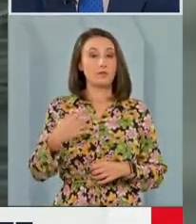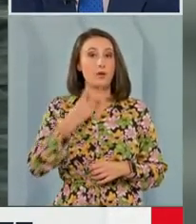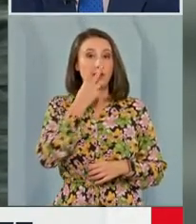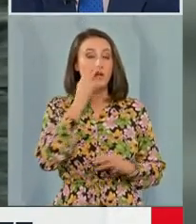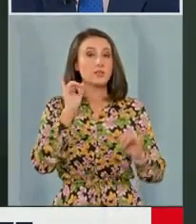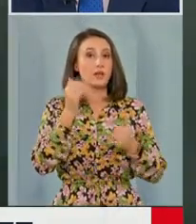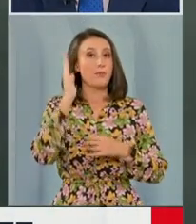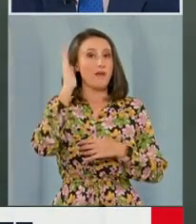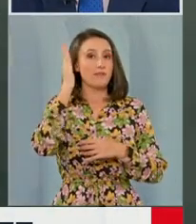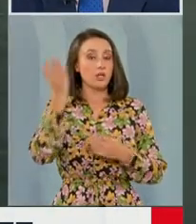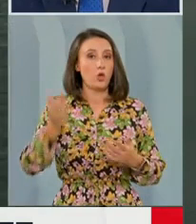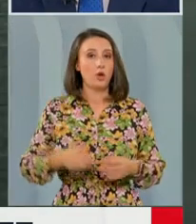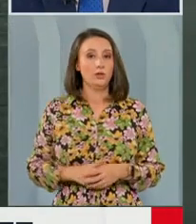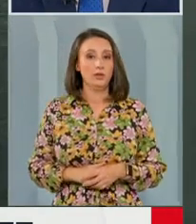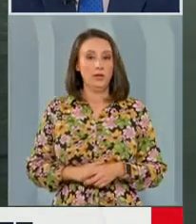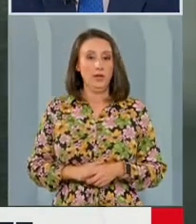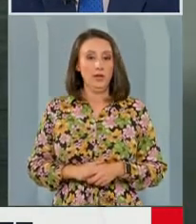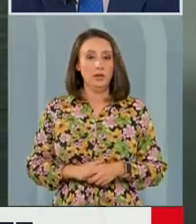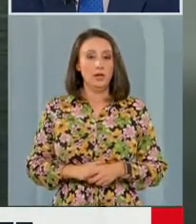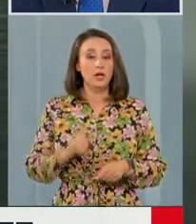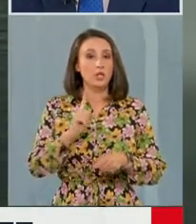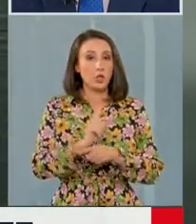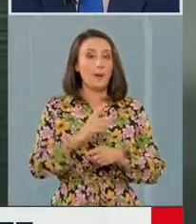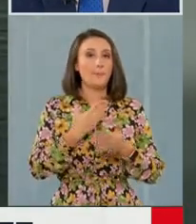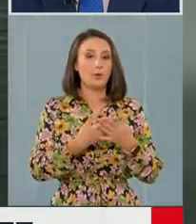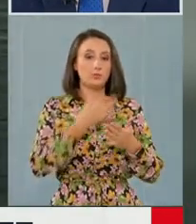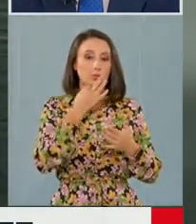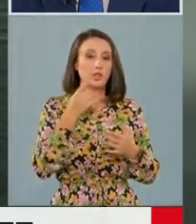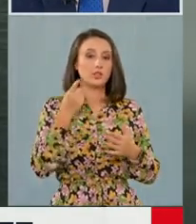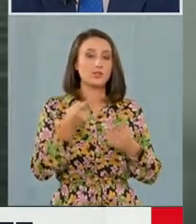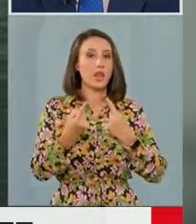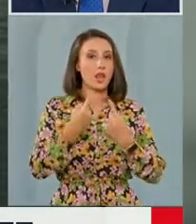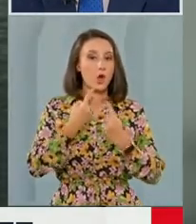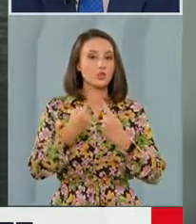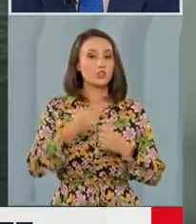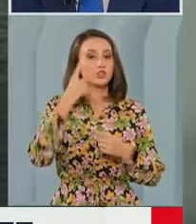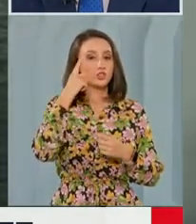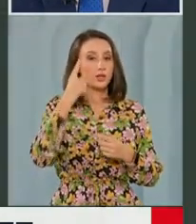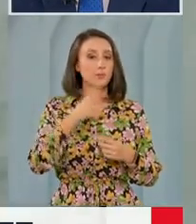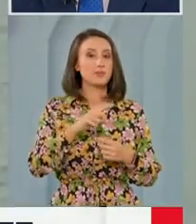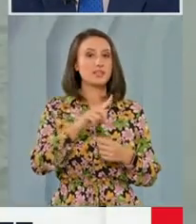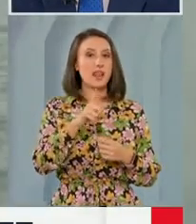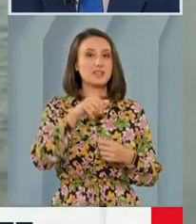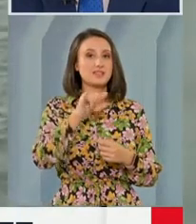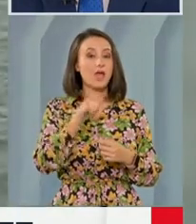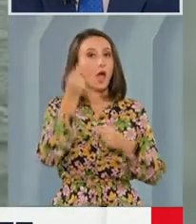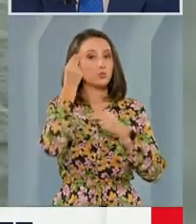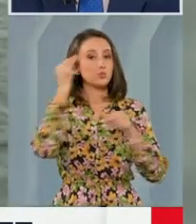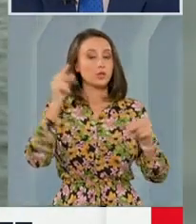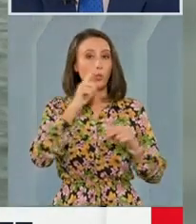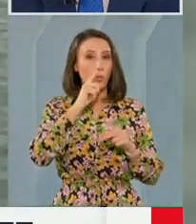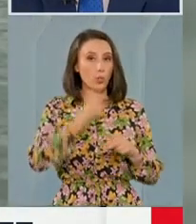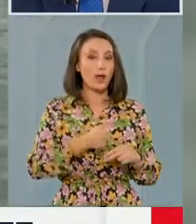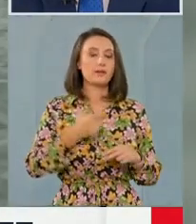va întâmpla în viitor. Tocmai pentru că făceați referire, iată, la aceste negocieri, știm că Volodymyr Zelensky a anunțat că Ucraina